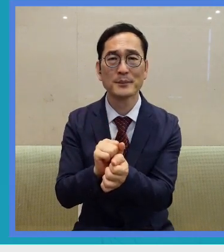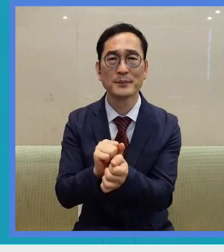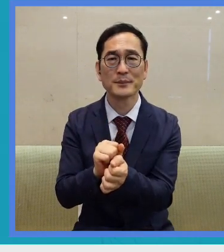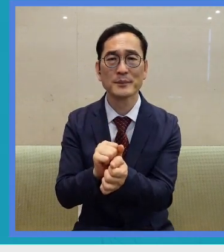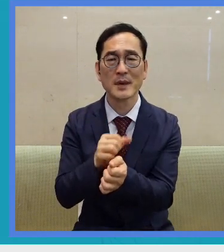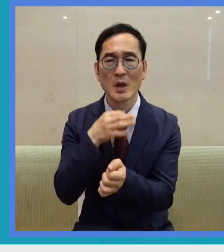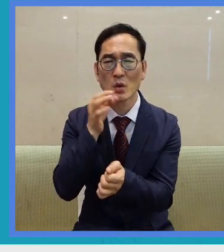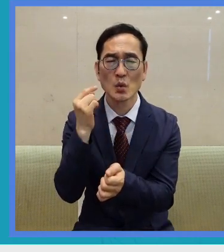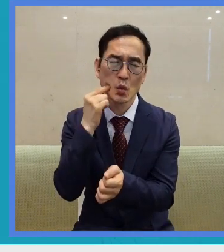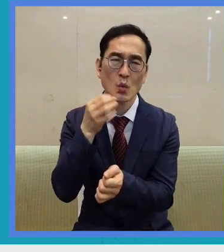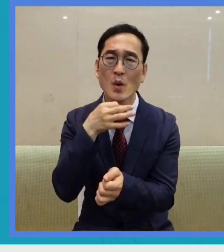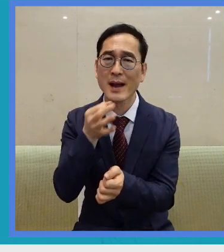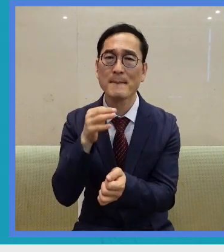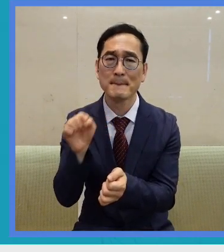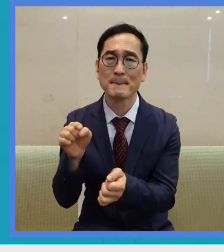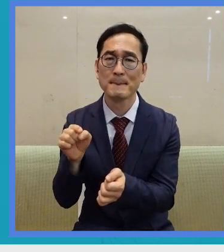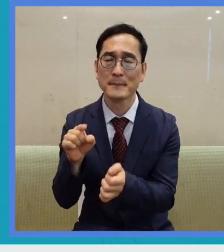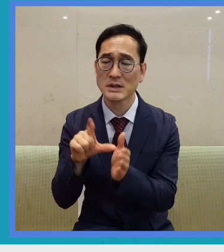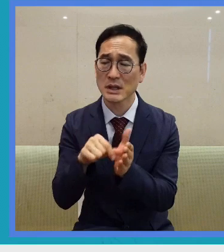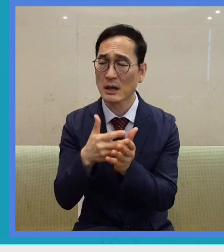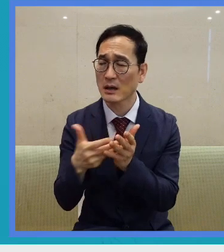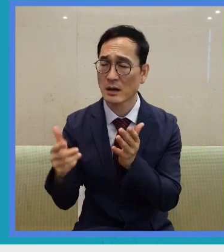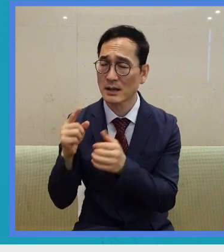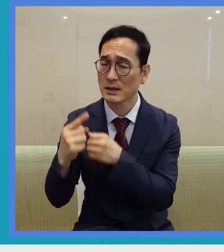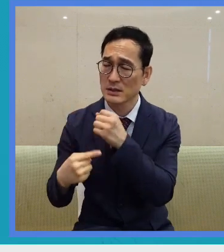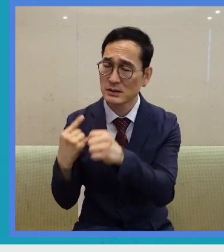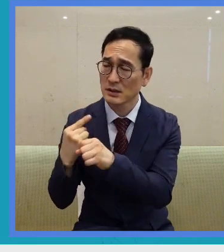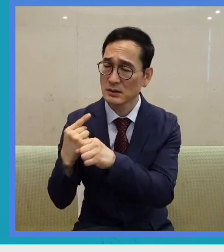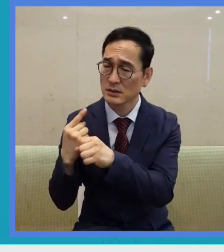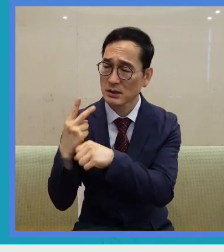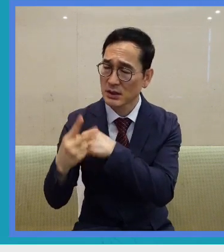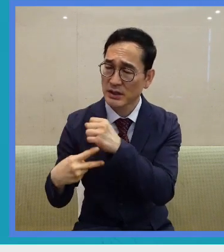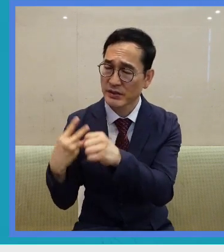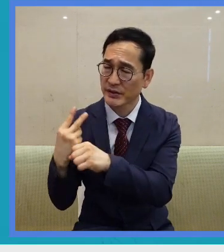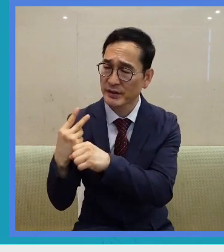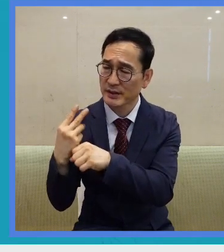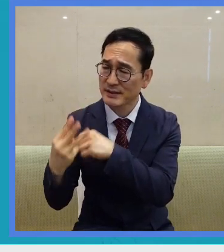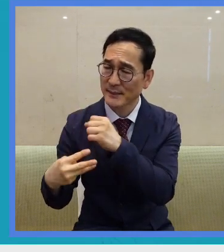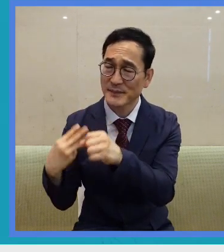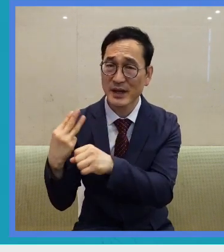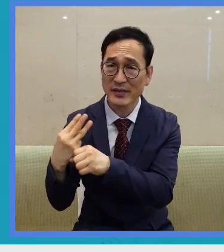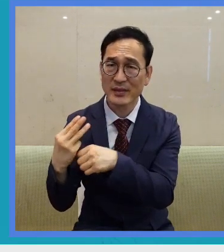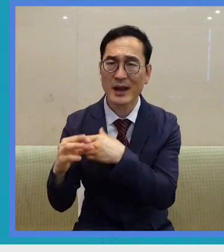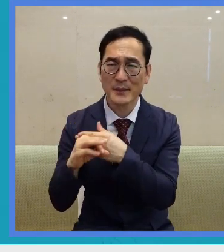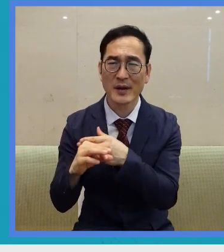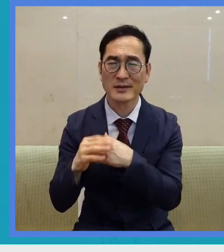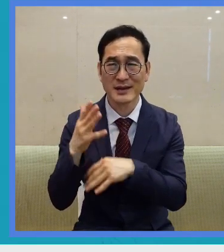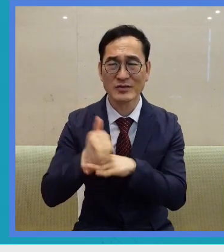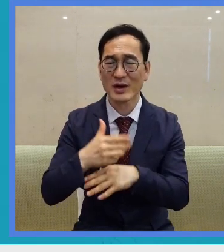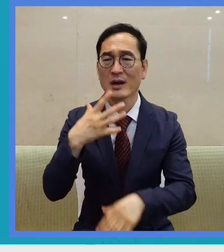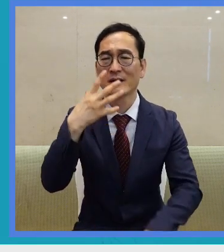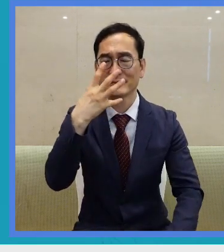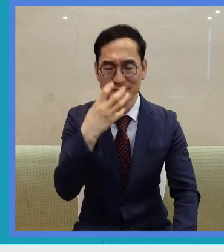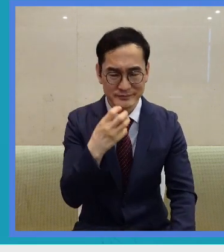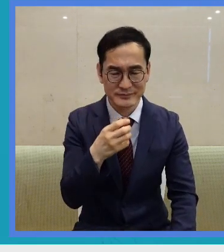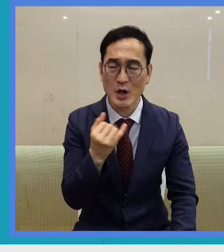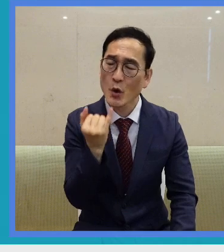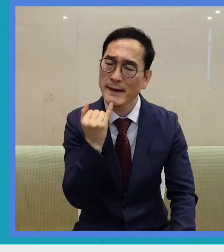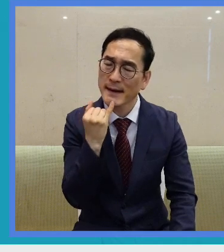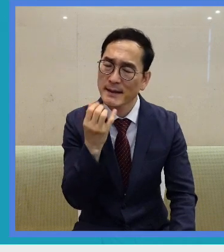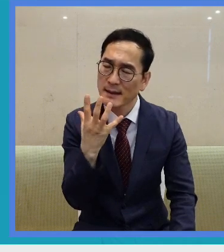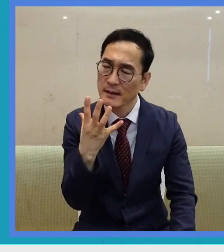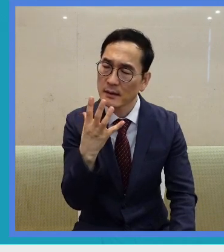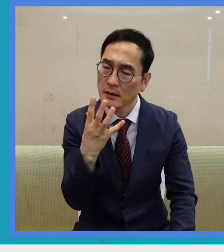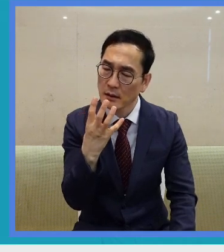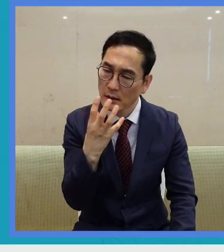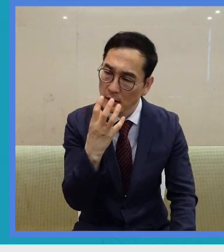3년 정도 넘어가면은 훨씬 더 PTSD가 이제 훨씬 더 증가를 하고 우울 증상이 증가를 하고 그렇다라는 이제 그 결과들이 있습니다.